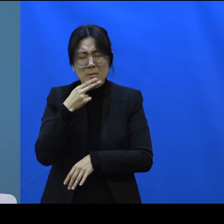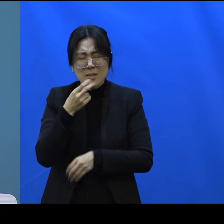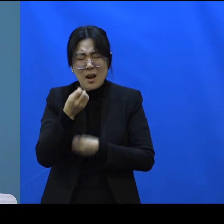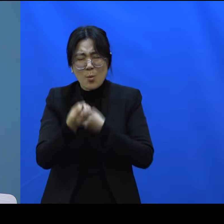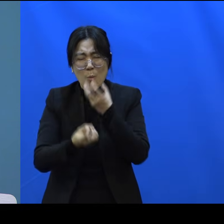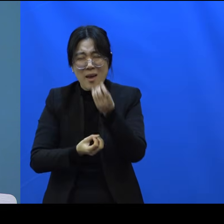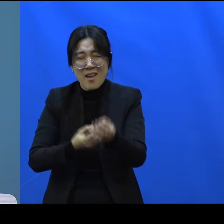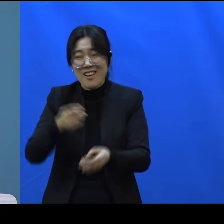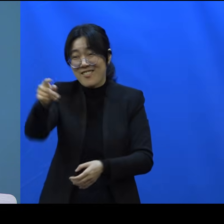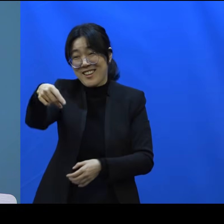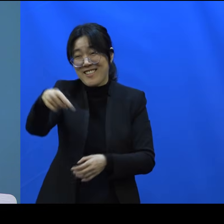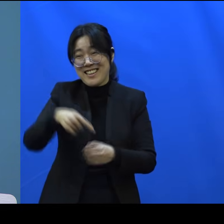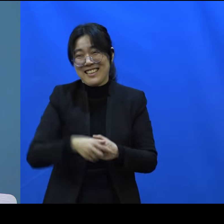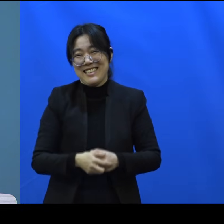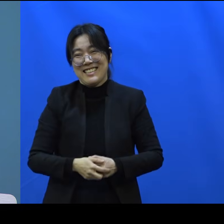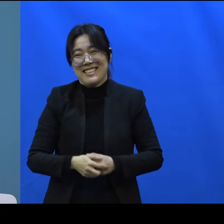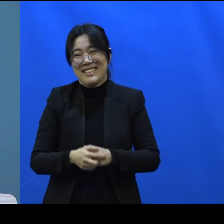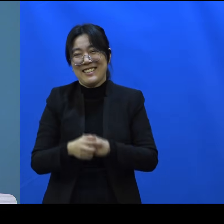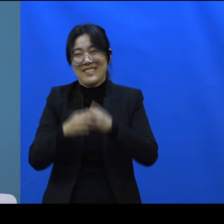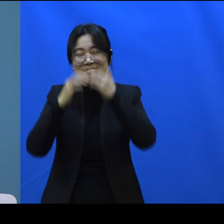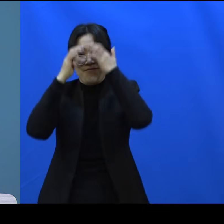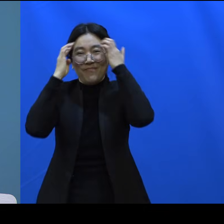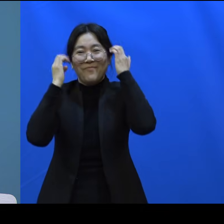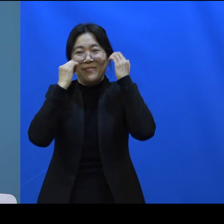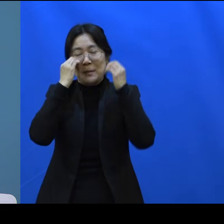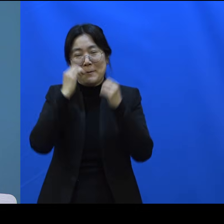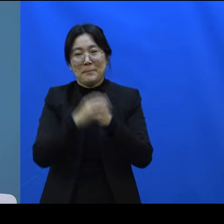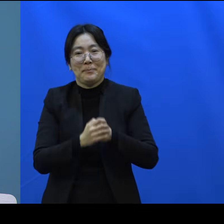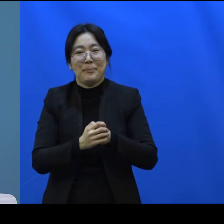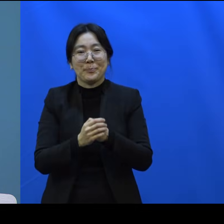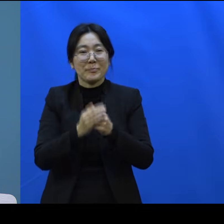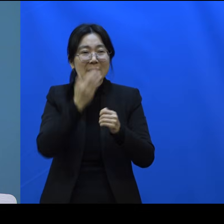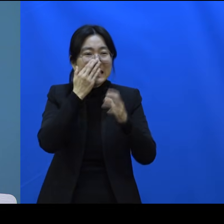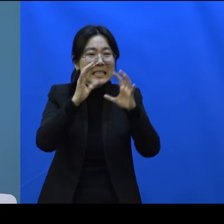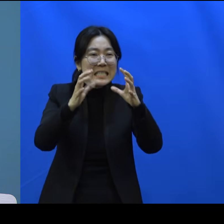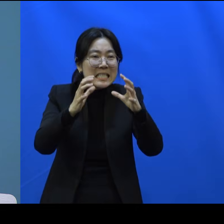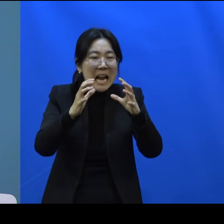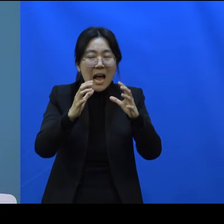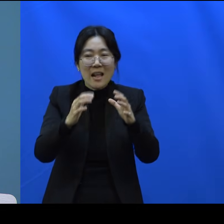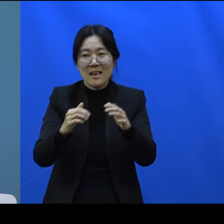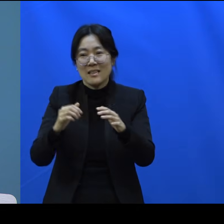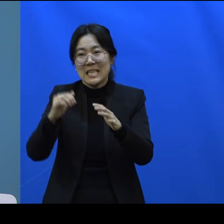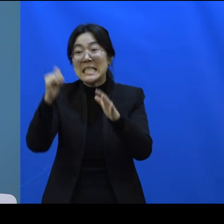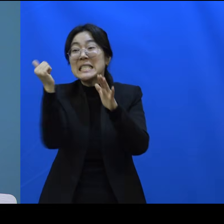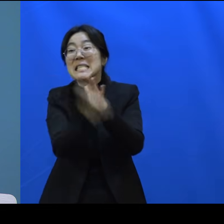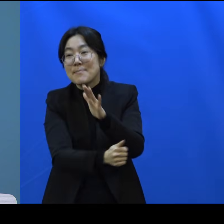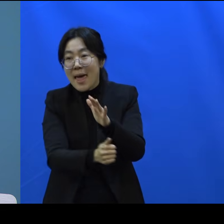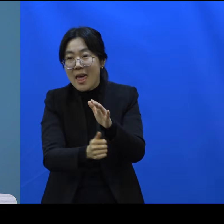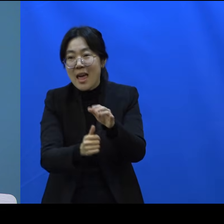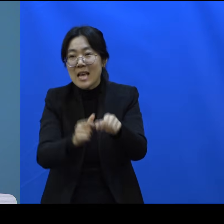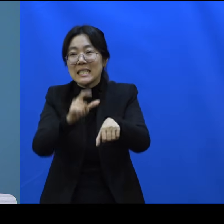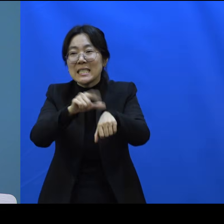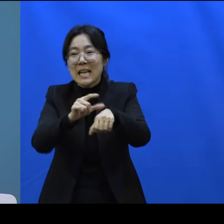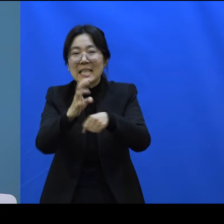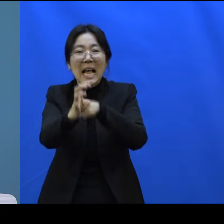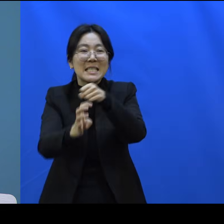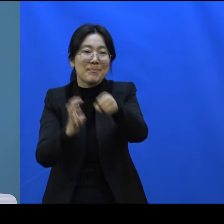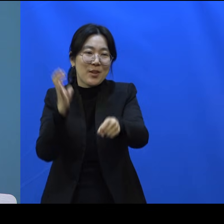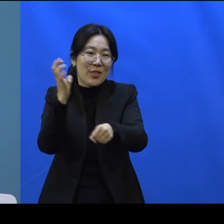개념 자체가 이스라엘이 실패한 횟수가 40년이에요. 그러니까 인간은 실패해요, 심지어. 그래서 사실은 이게 어려운